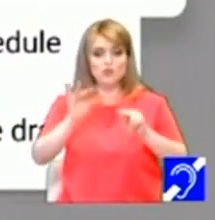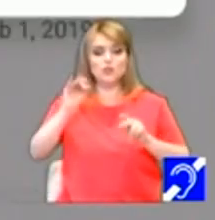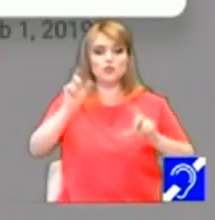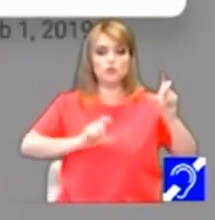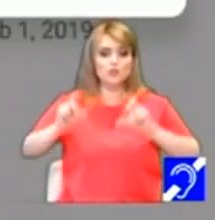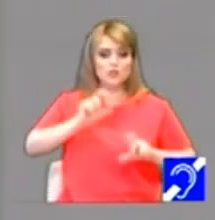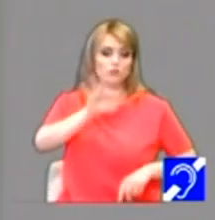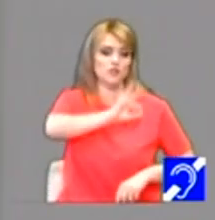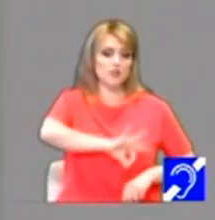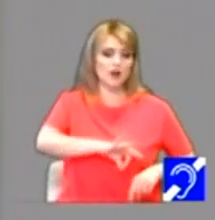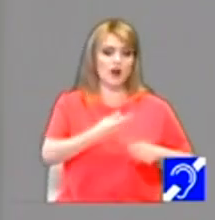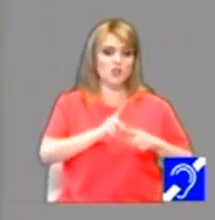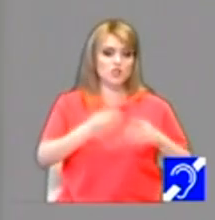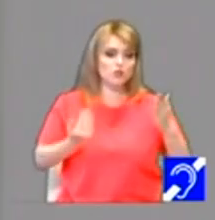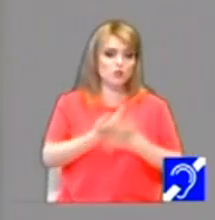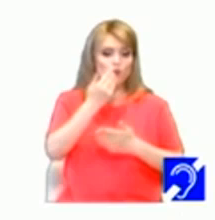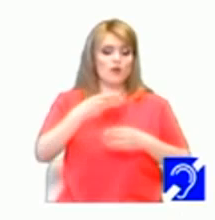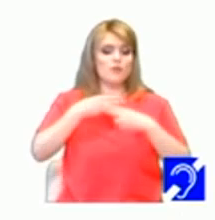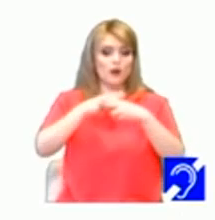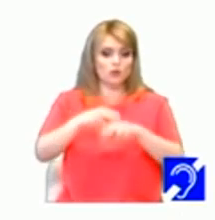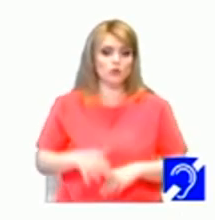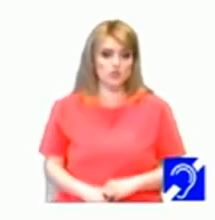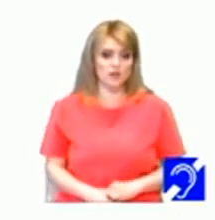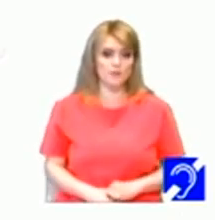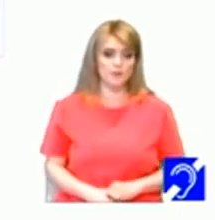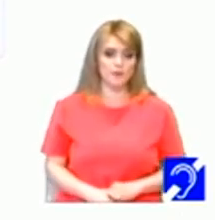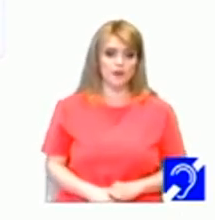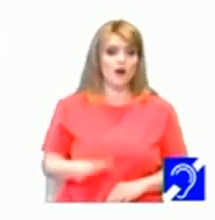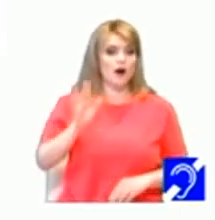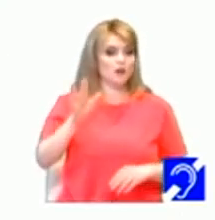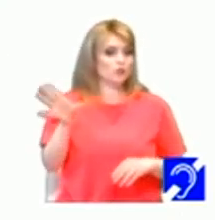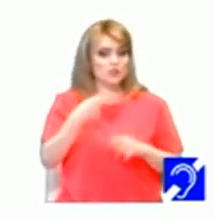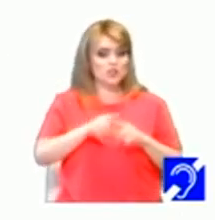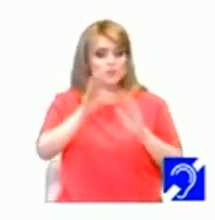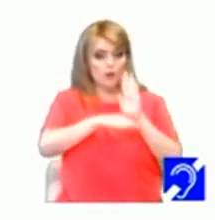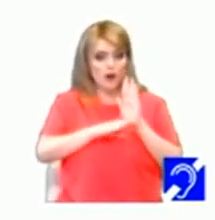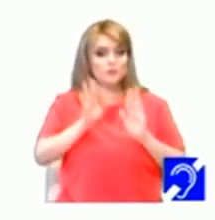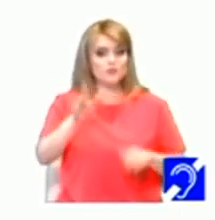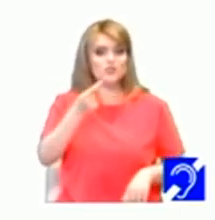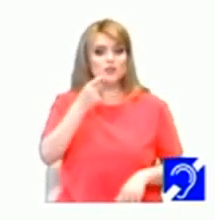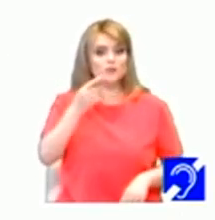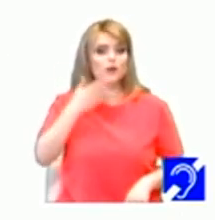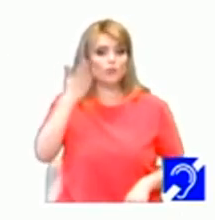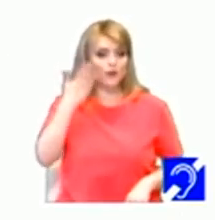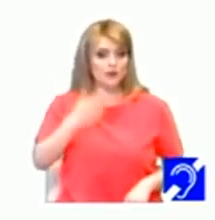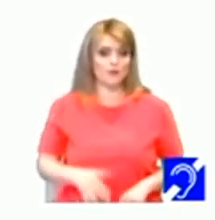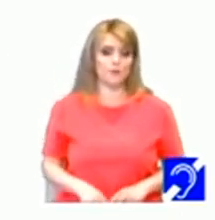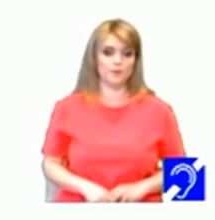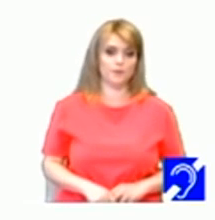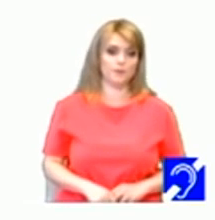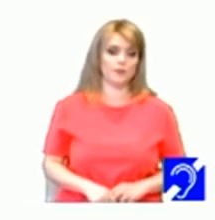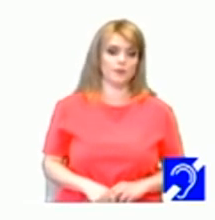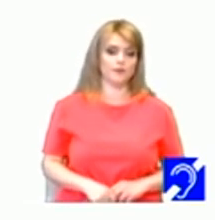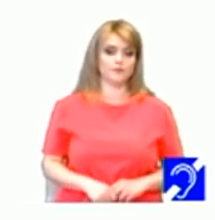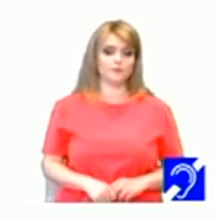studenților în utilizarea noilor tehnologii. Aplicațiile vor fi disponibile și în limba română. Primul efort care l-am depus pentru